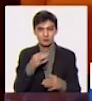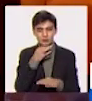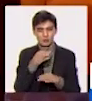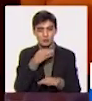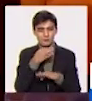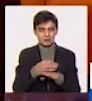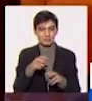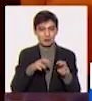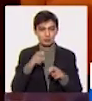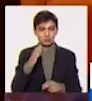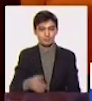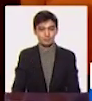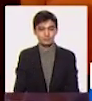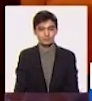іздейміз.